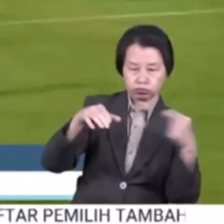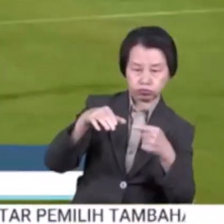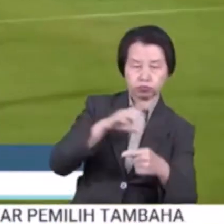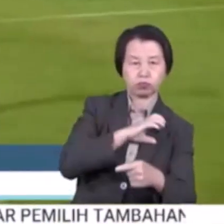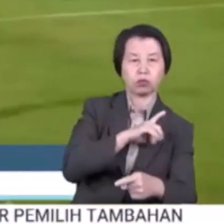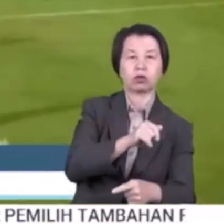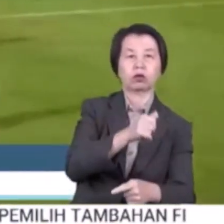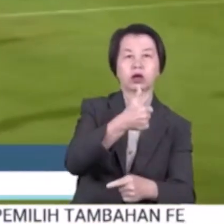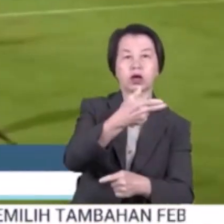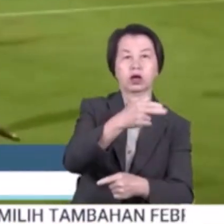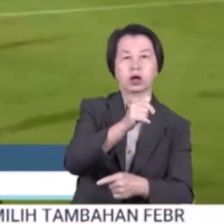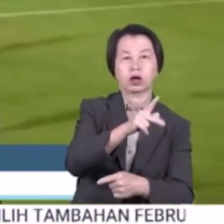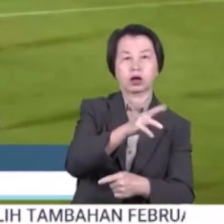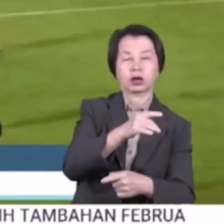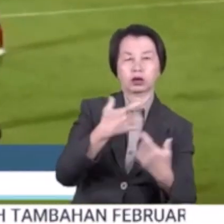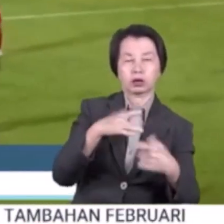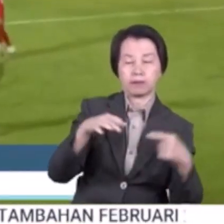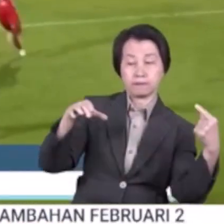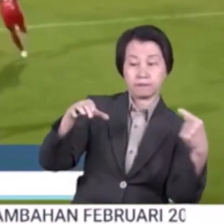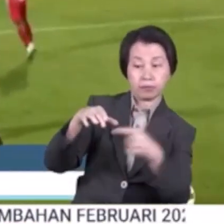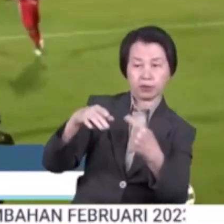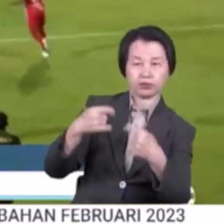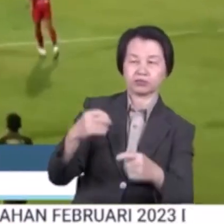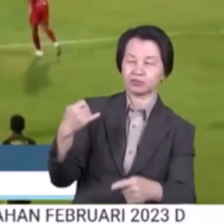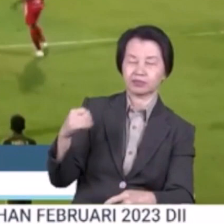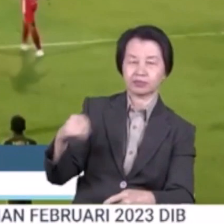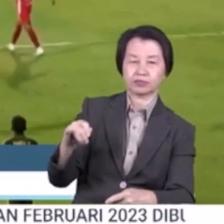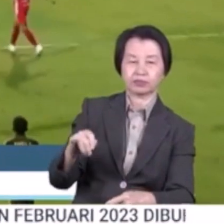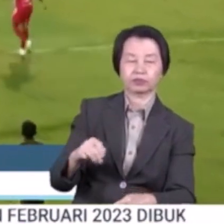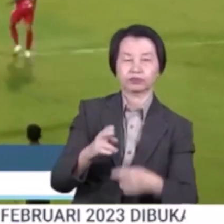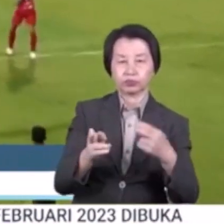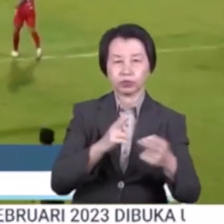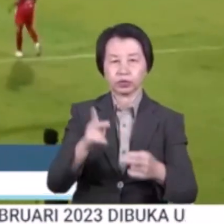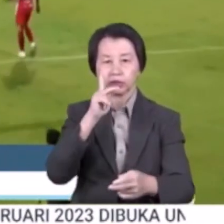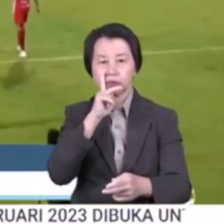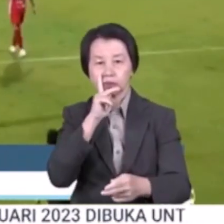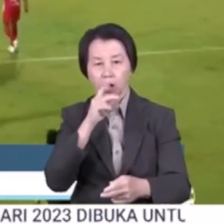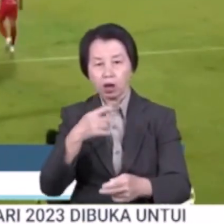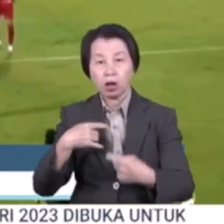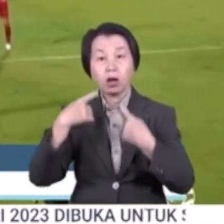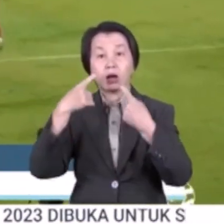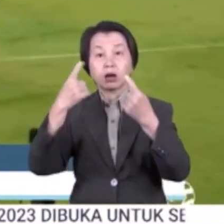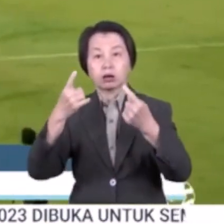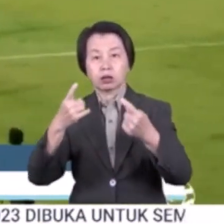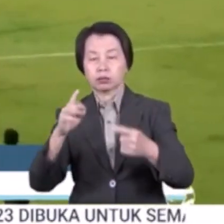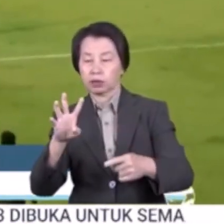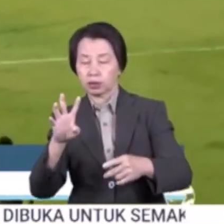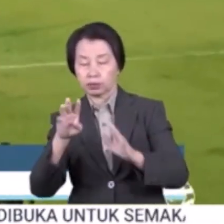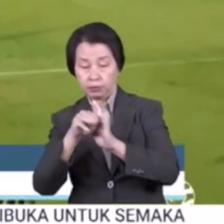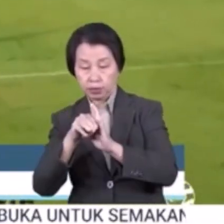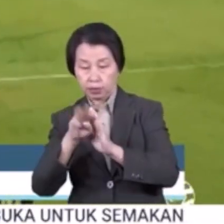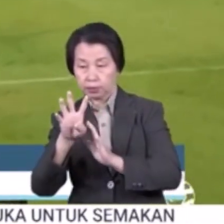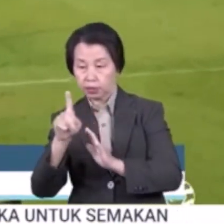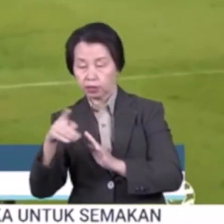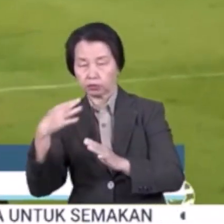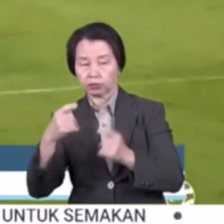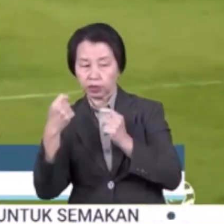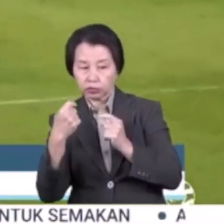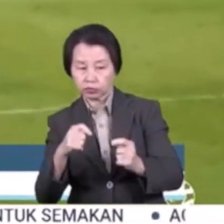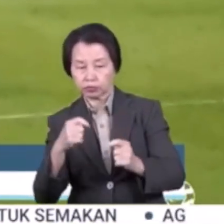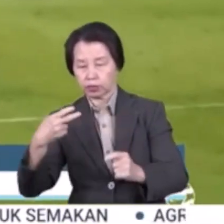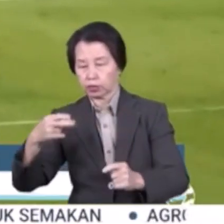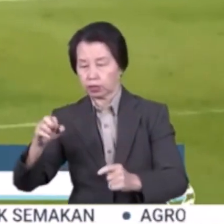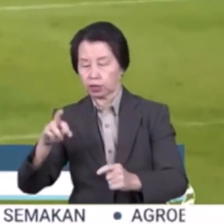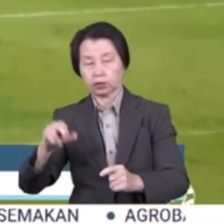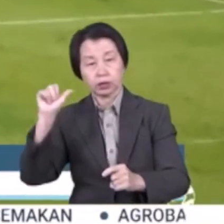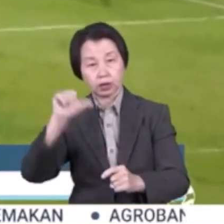PDRM Hakim Hamidun berjaya menafikan semua percubaan Kedah. Usaha Kedah bagaimanapun membuahkan hasil pada minit ke-41 selepas percubaan Haris